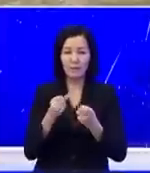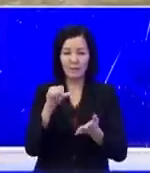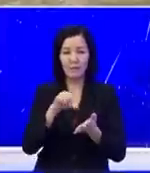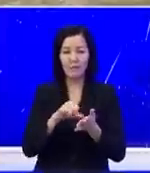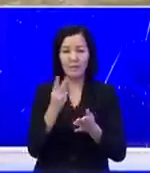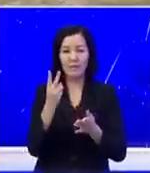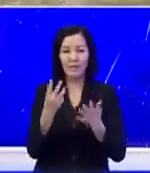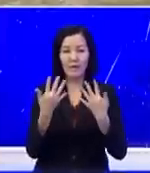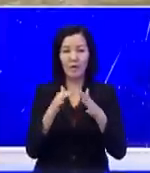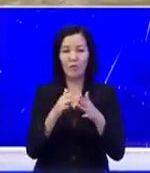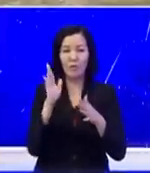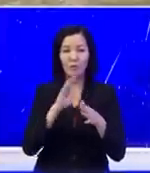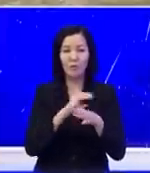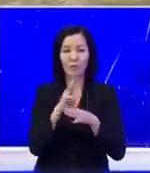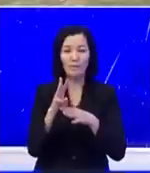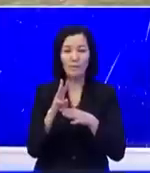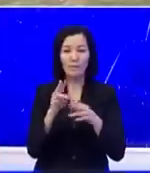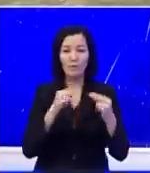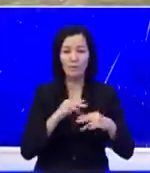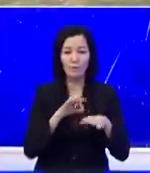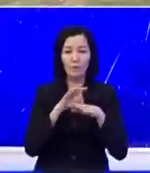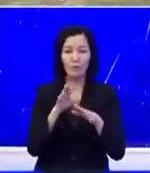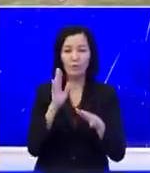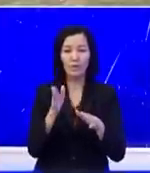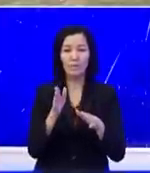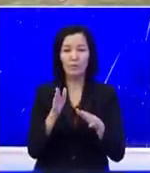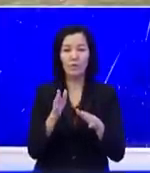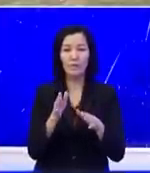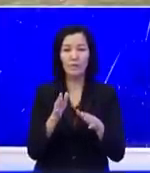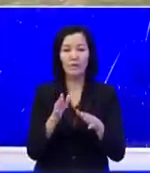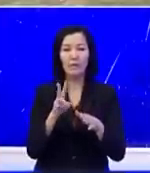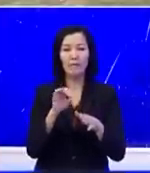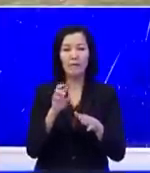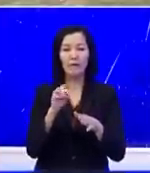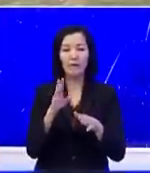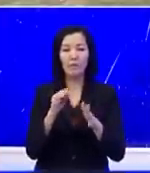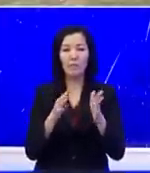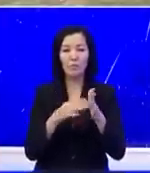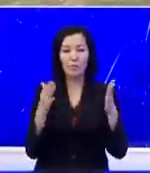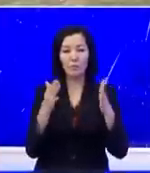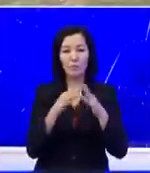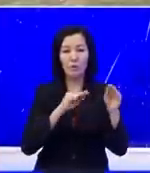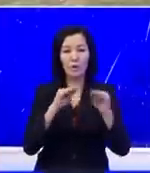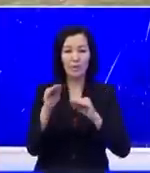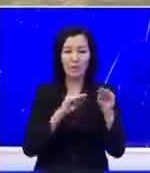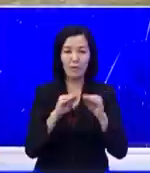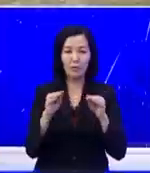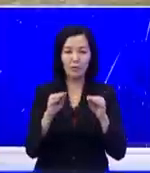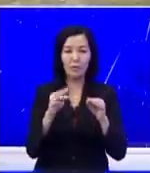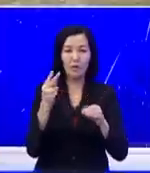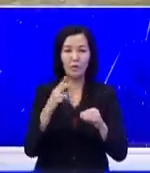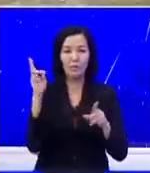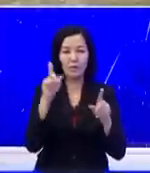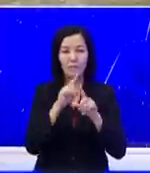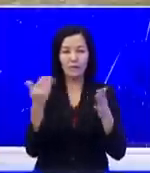ауылдың сумен қамтамасыз ету бойынша жұмыстар жүргізілетін болады. Нарынқол ауылының 9 үйінің абаттандыру жұмыстары, жаңа